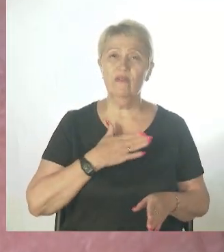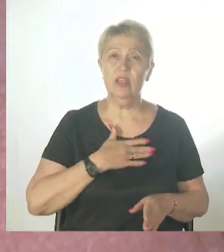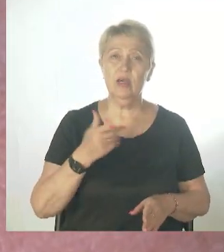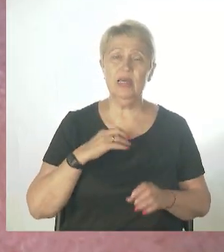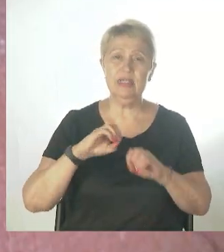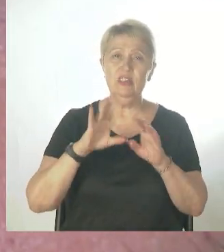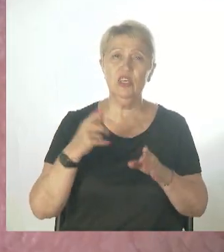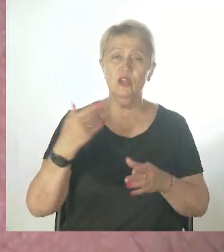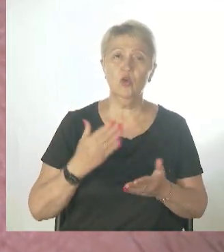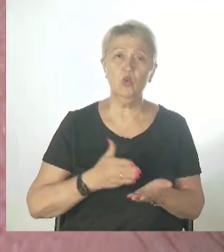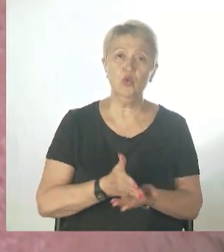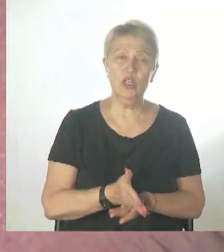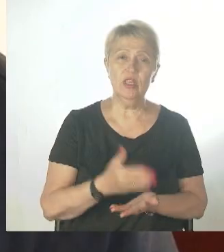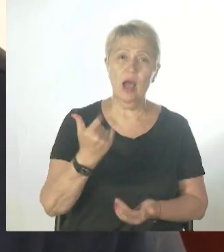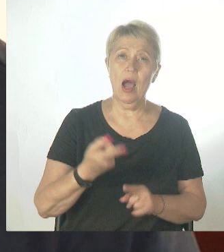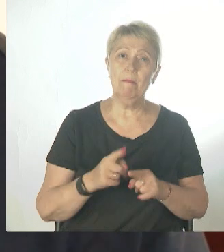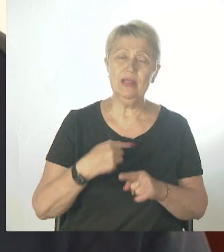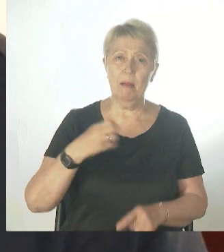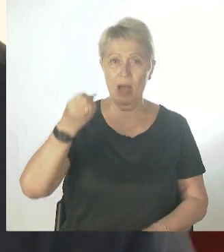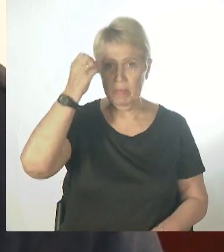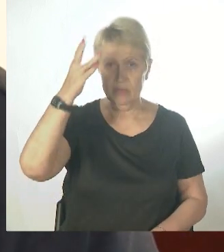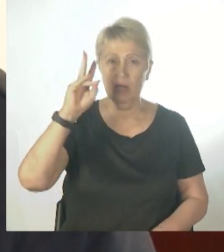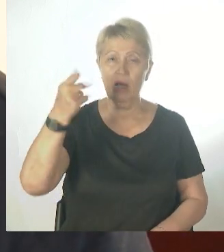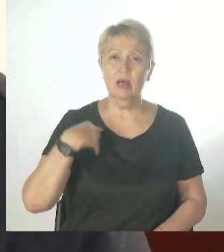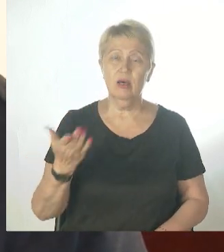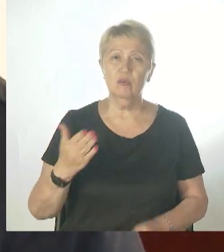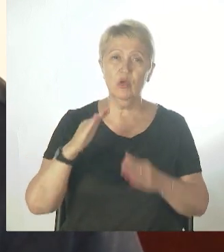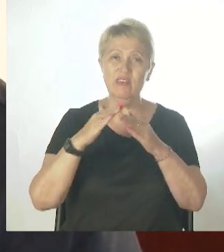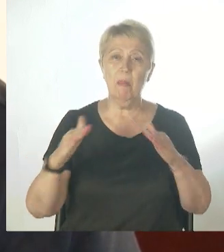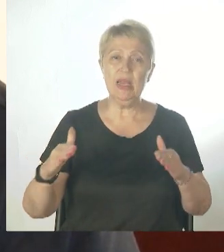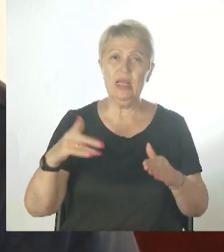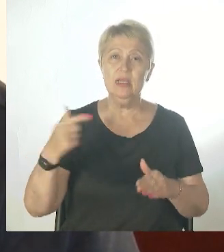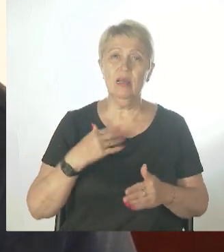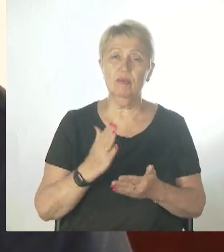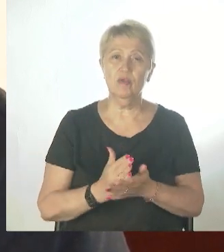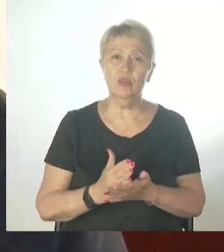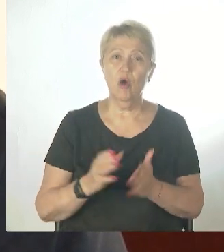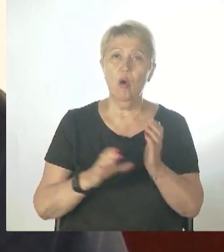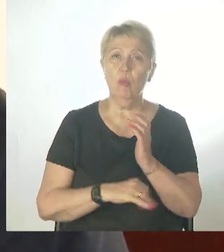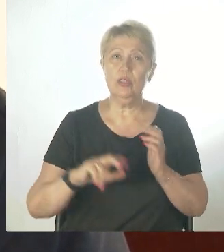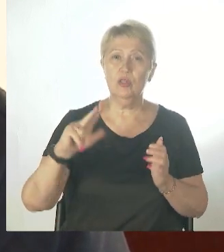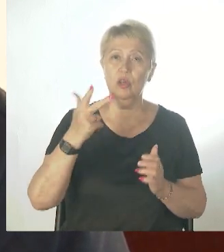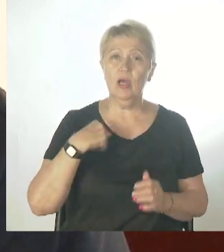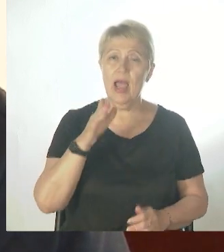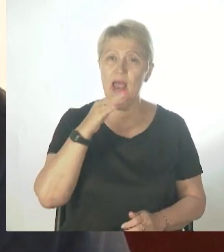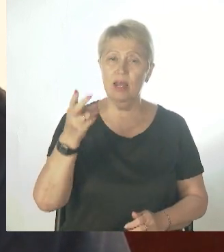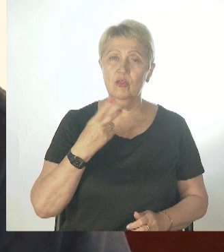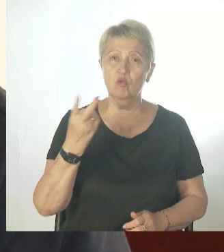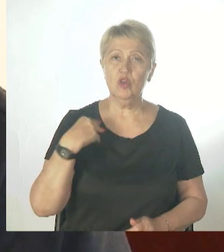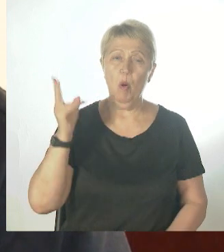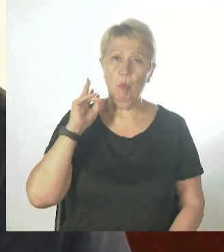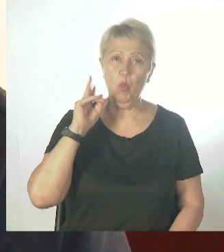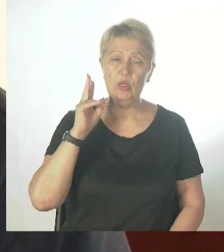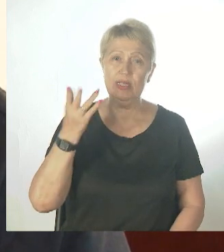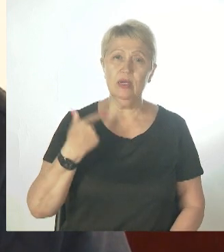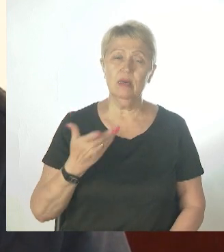о духовном образовании, что как в монастырях есть 3 года искуса перед постригом монахи, да, чтобы человек почувствовал, его это или не его.